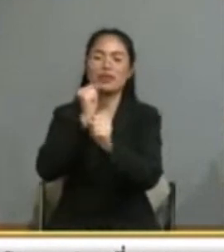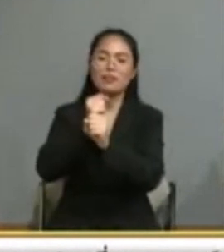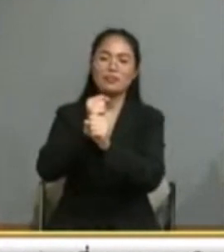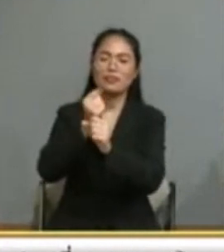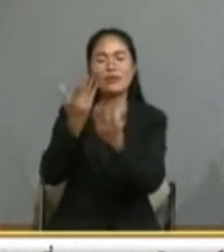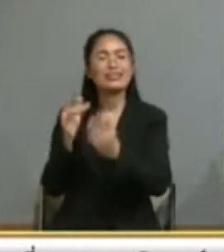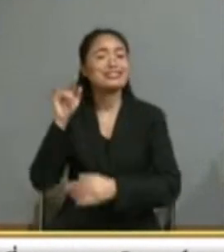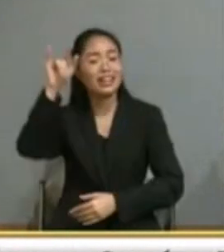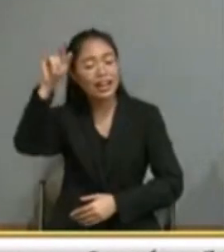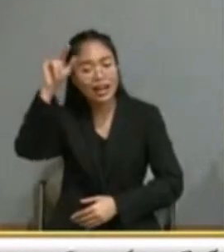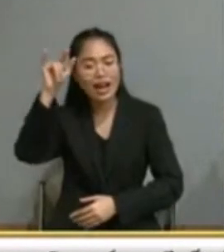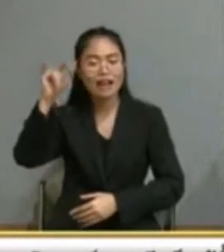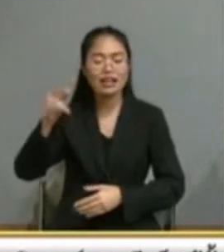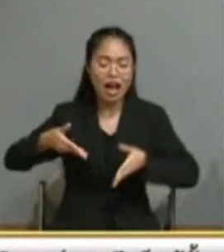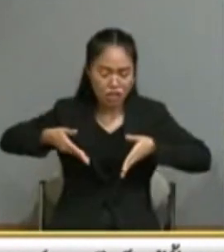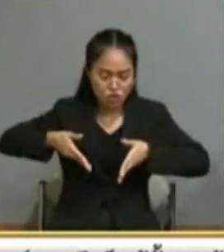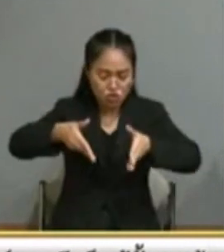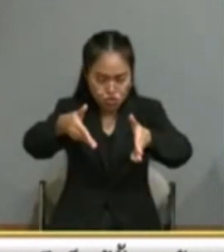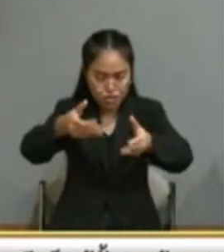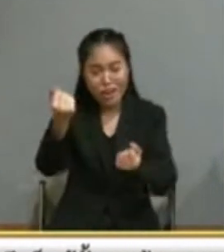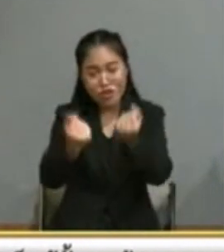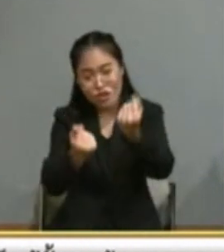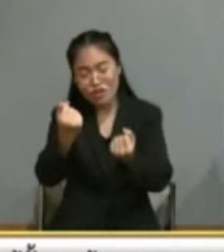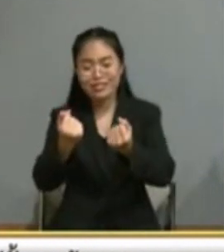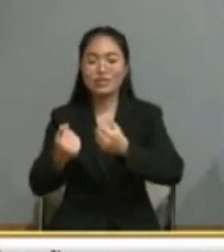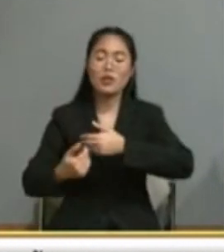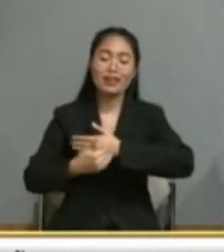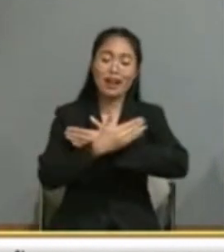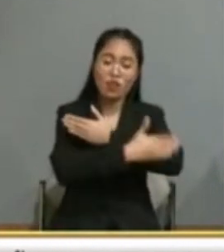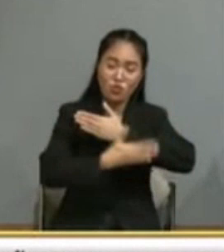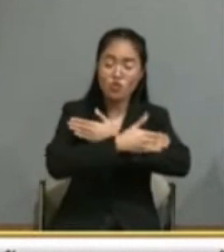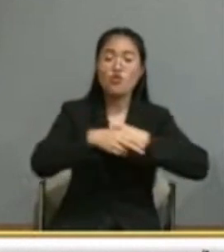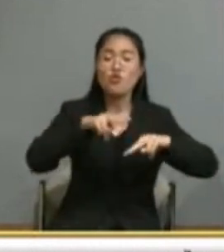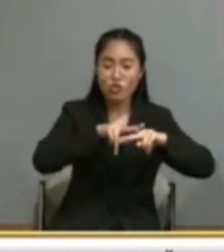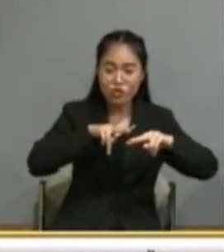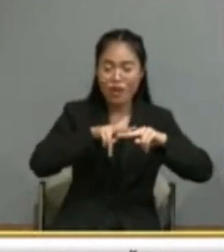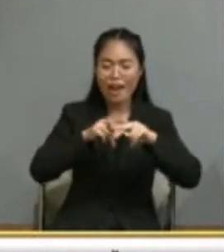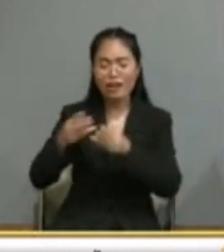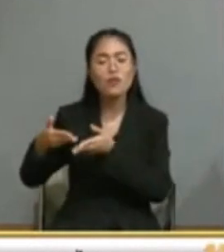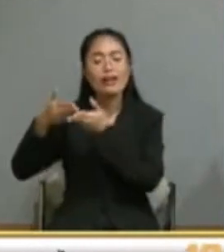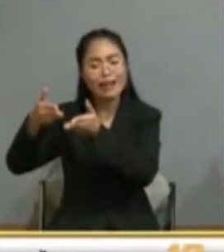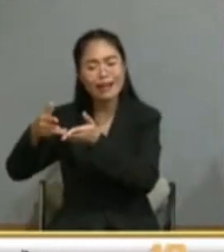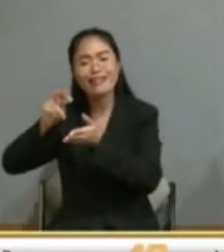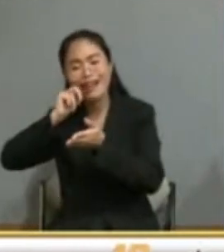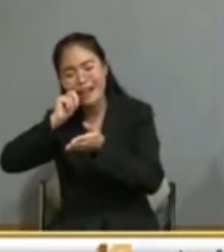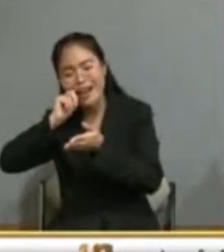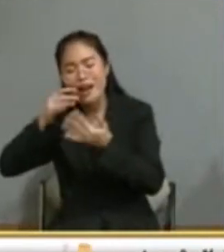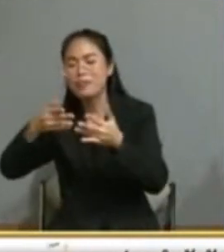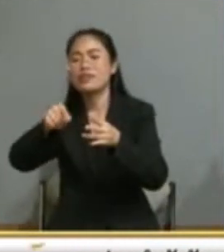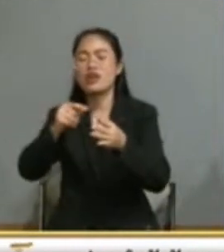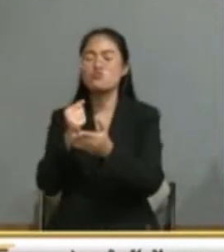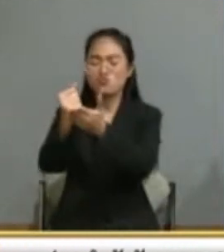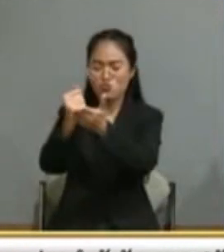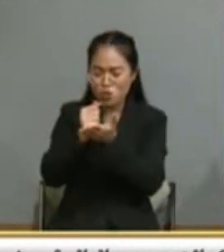ทาง ทางอากาศ ทางบ mount ทางรางแล้วกทางน้ําซึ่งภาพรวมของโครงสร้างภagogueคล